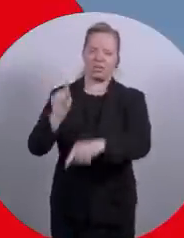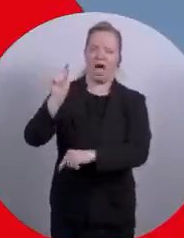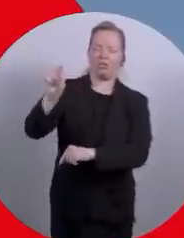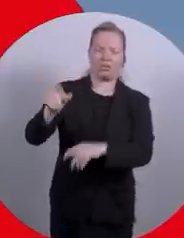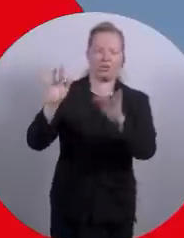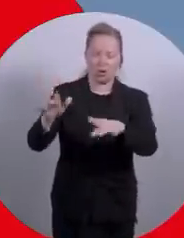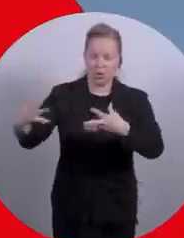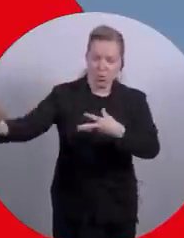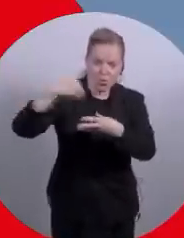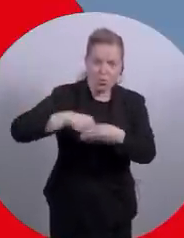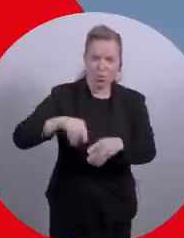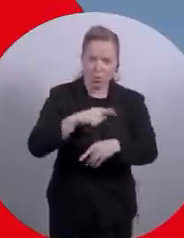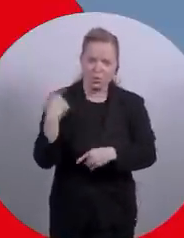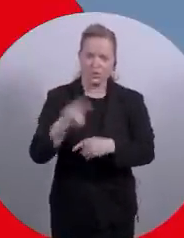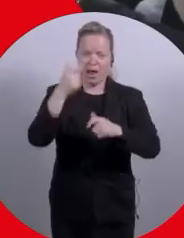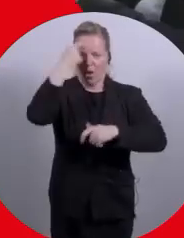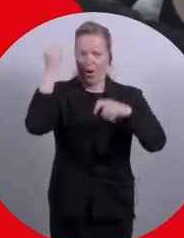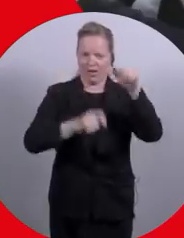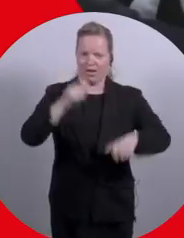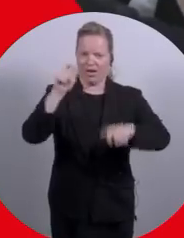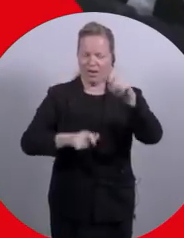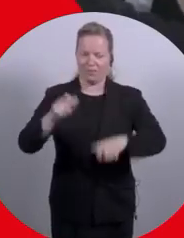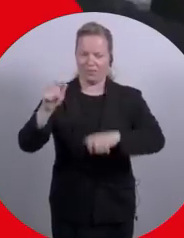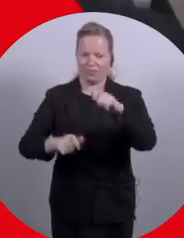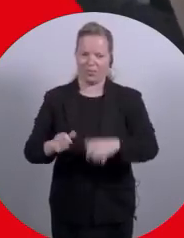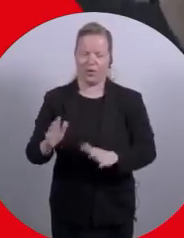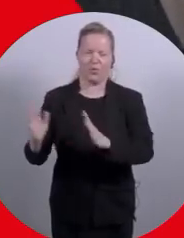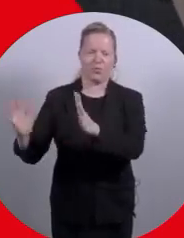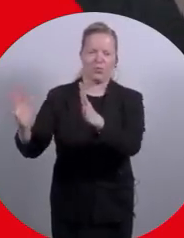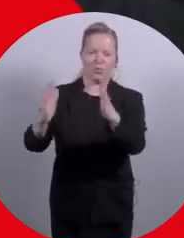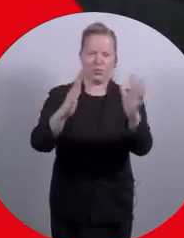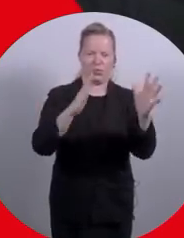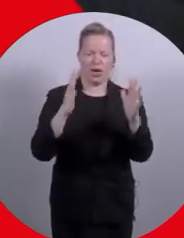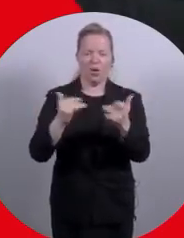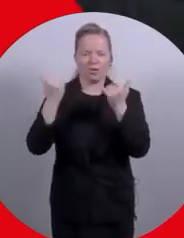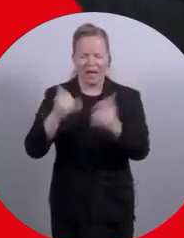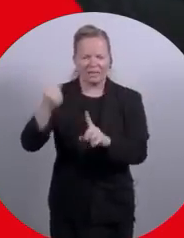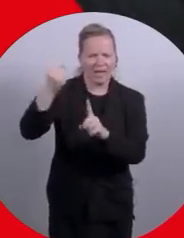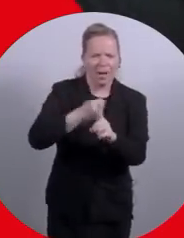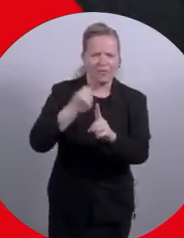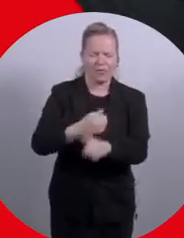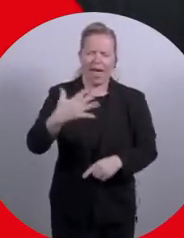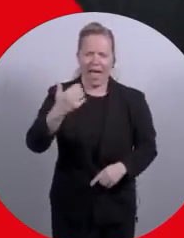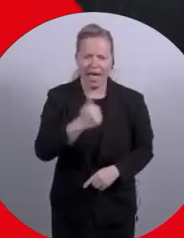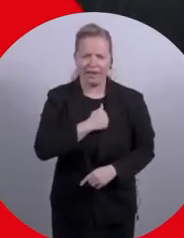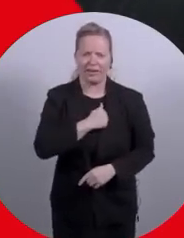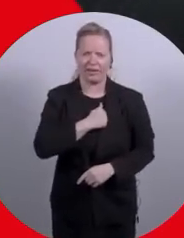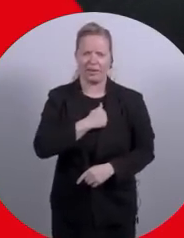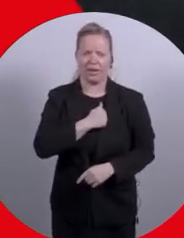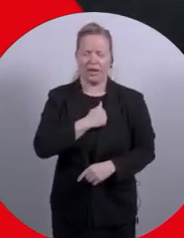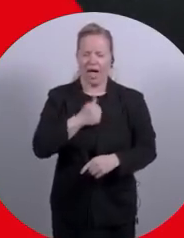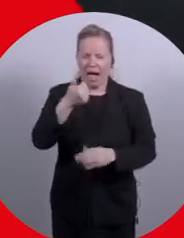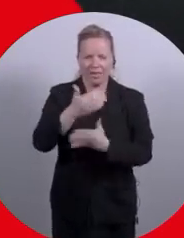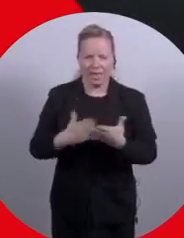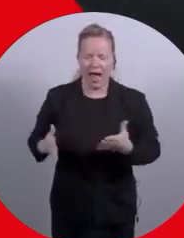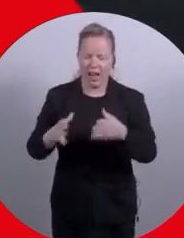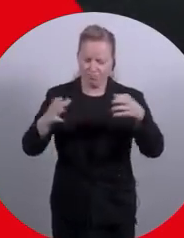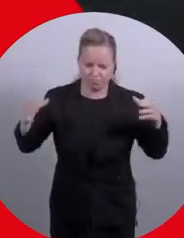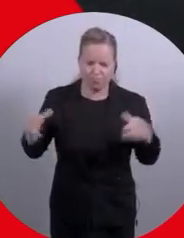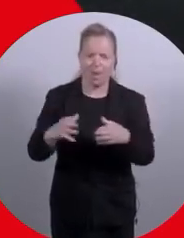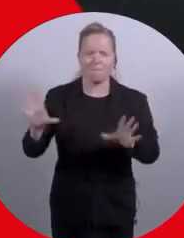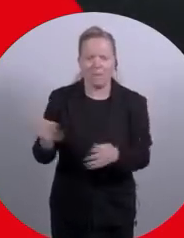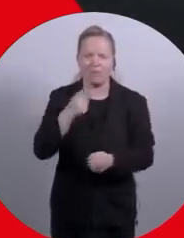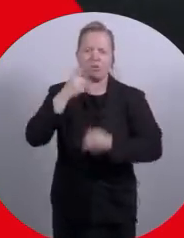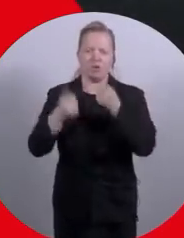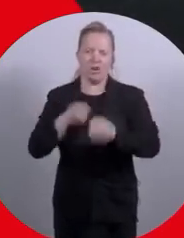auch dass die ähnlich deswegen kämpfen wir auch dass sie endlich ein Stück weit auch Mitbestimmungsrechte haben in